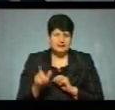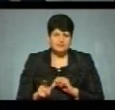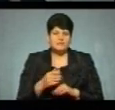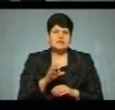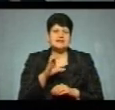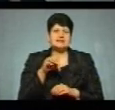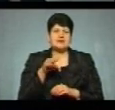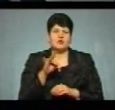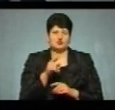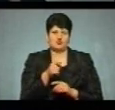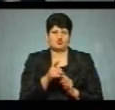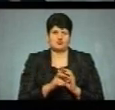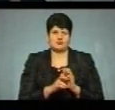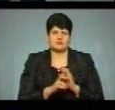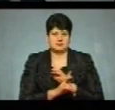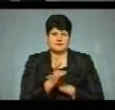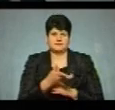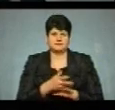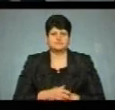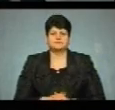старостою цього храму.